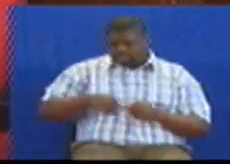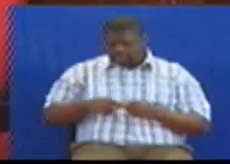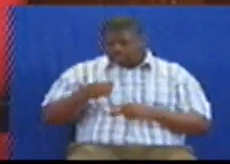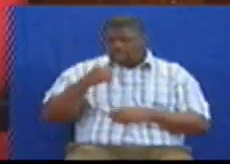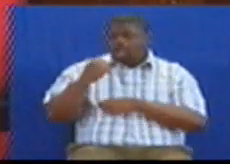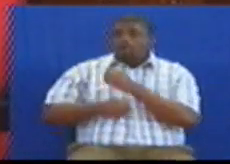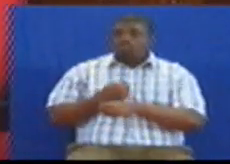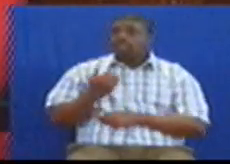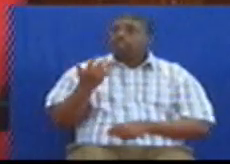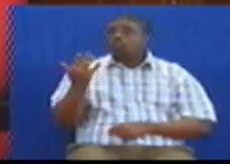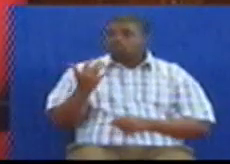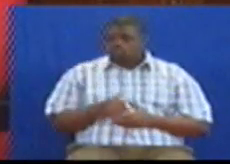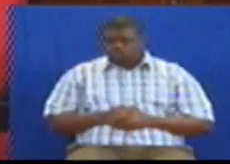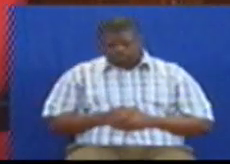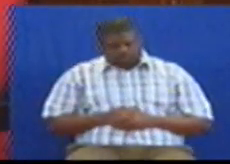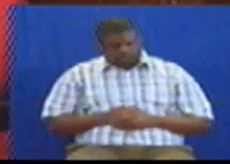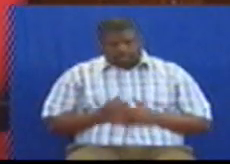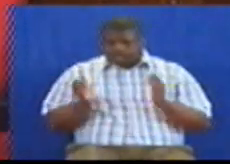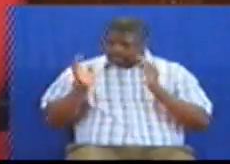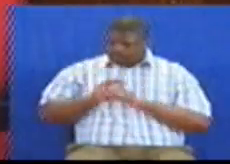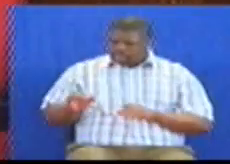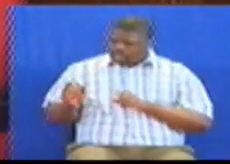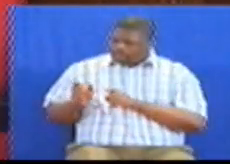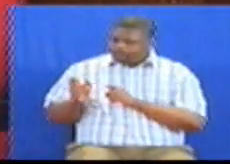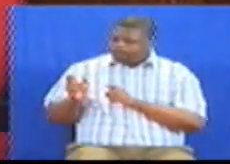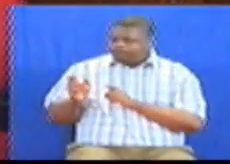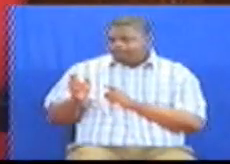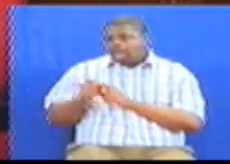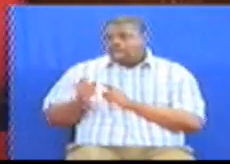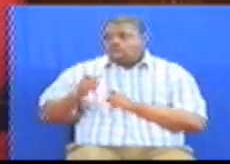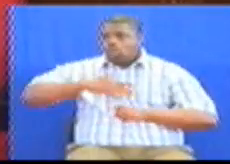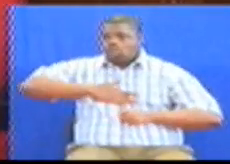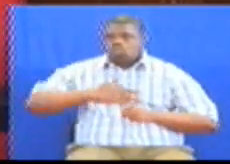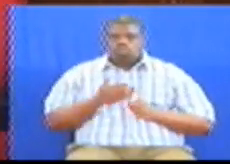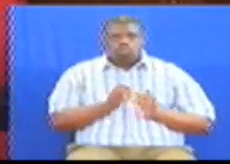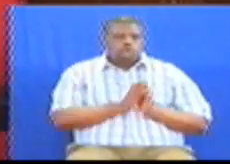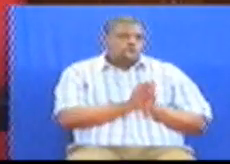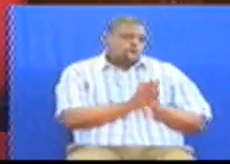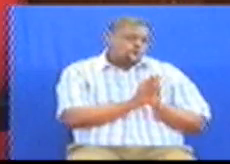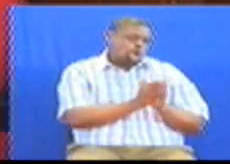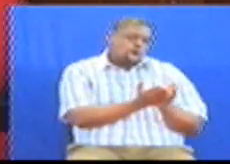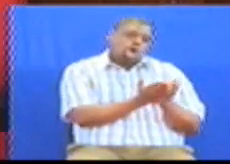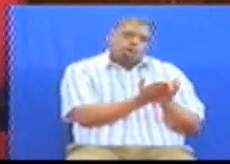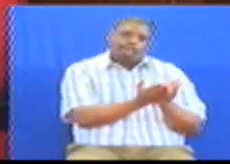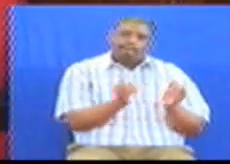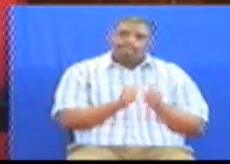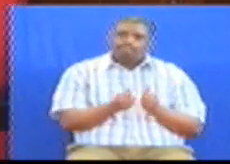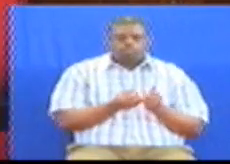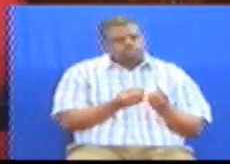tano. Nimalizie tu kwa kusema, kwa kuleta maombi machache sana.